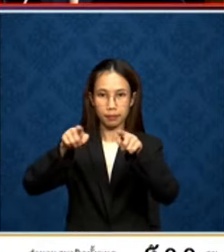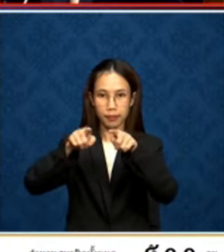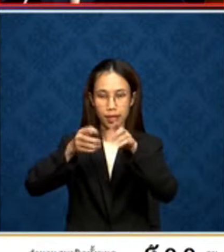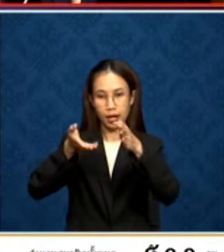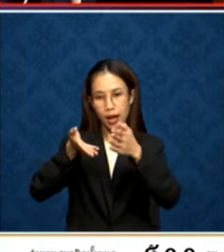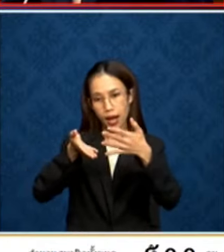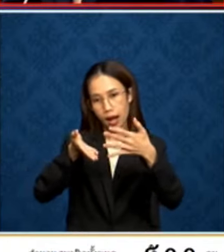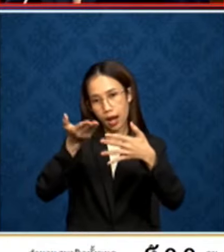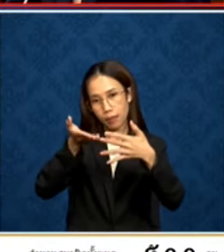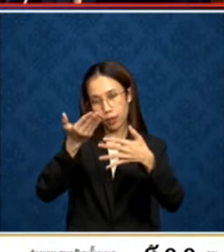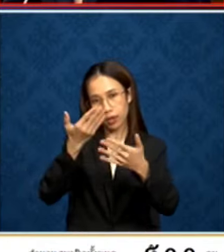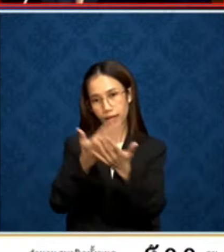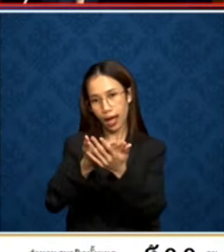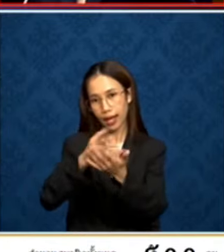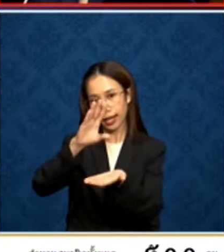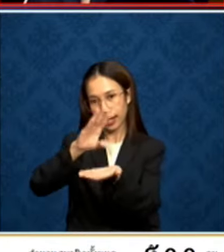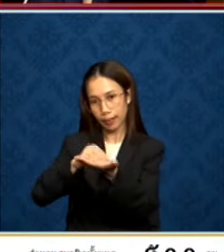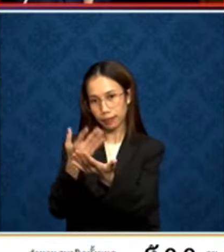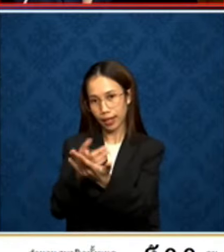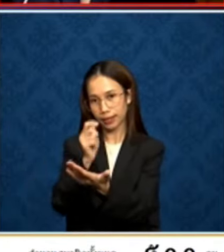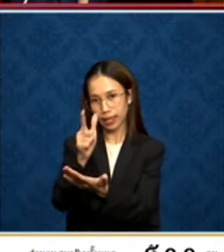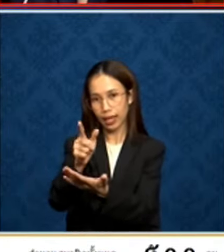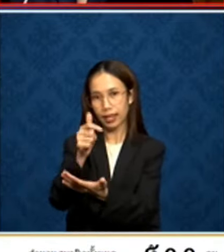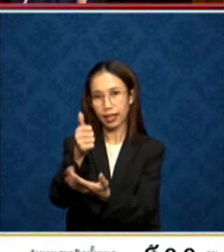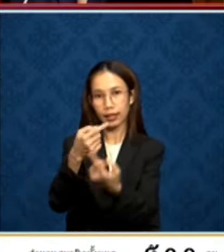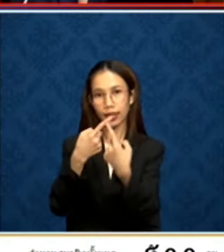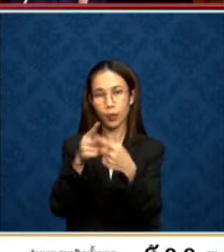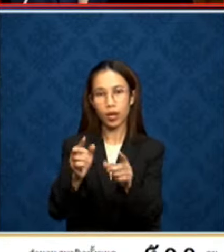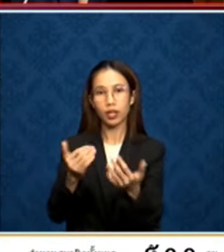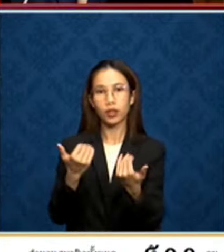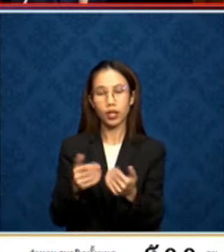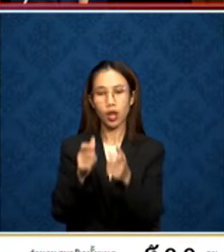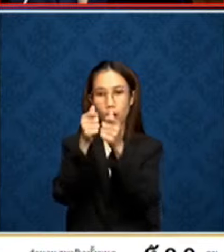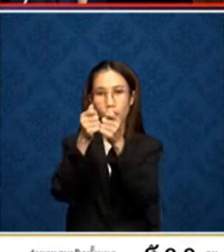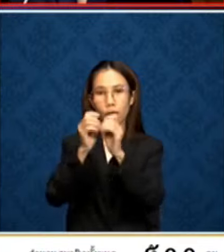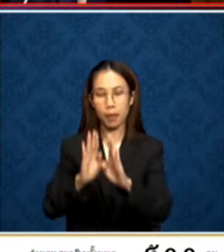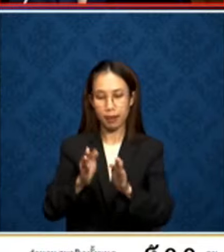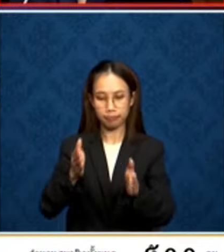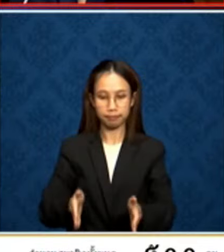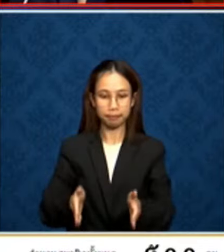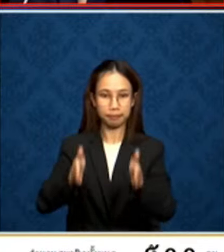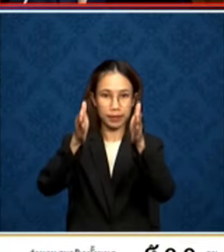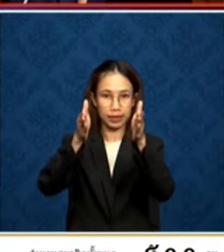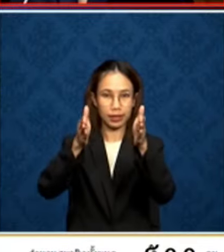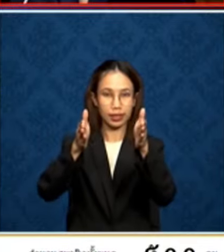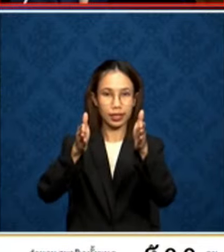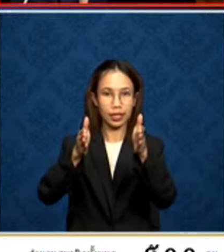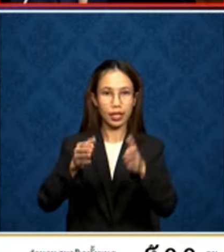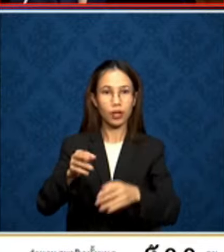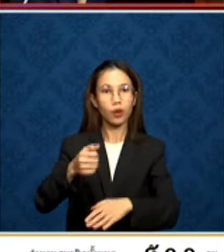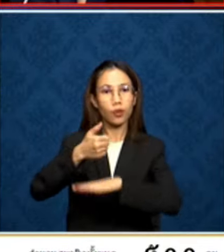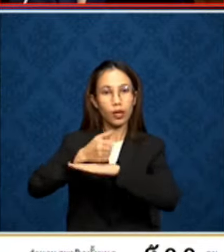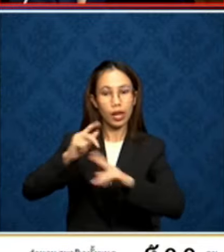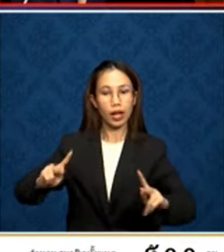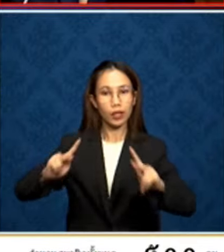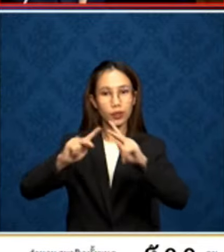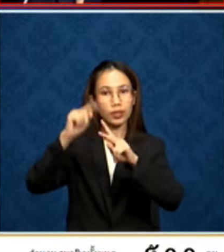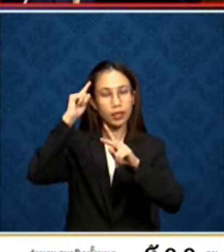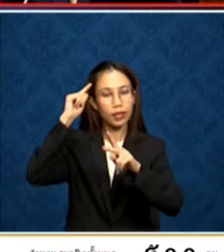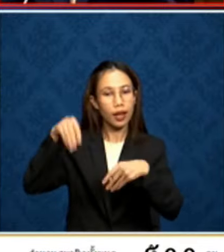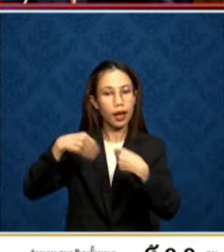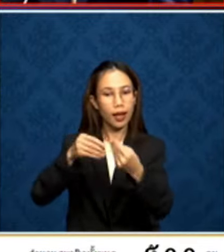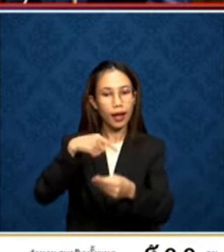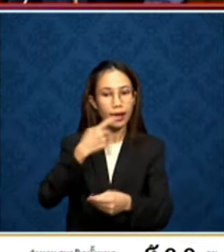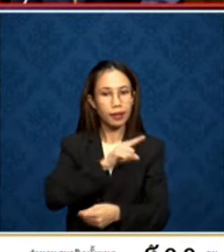สามารถที่จะจัดเก็บรายได้ได้แล้วก็ขณะนี้อยู่ระหว่างออกแบบอาคารนะคะท่านรัฐมนตรีได้มอบหมายให้หน่วยงานที่เกี่ยว